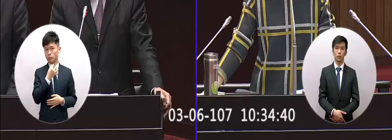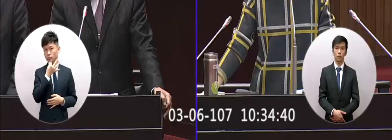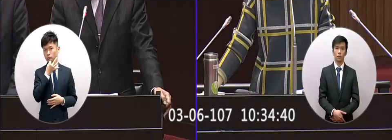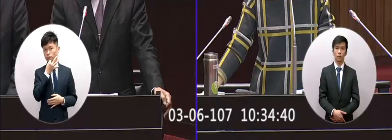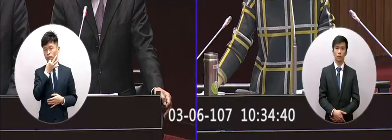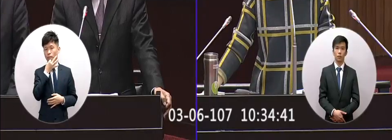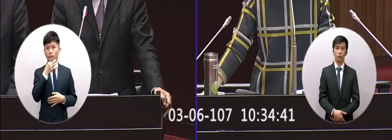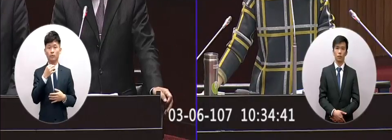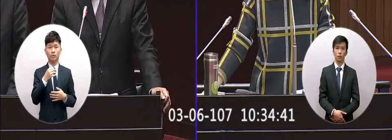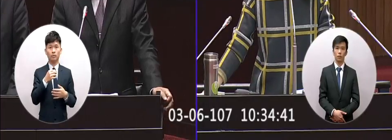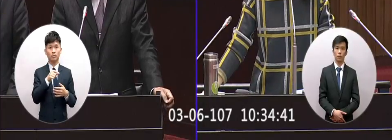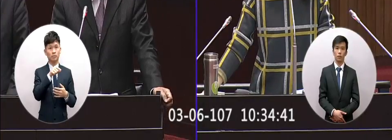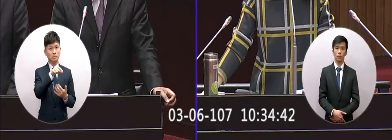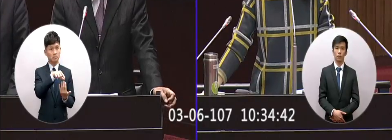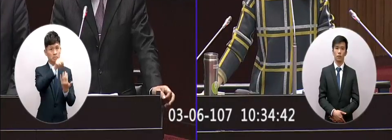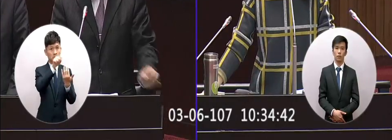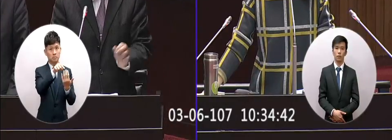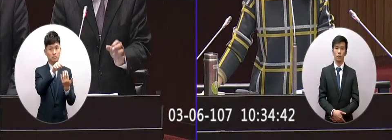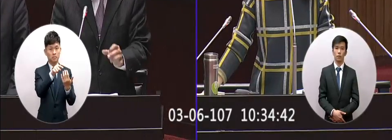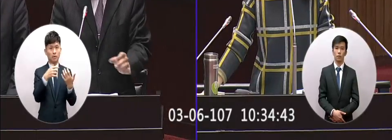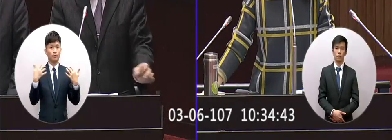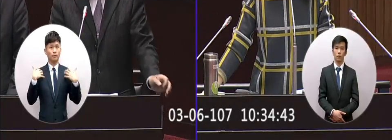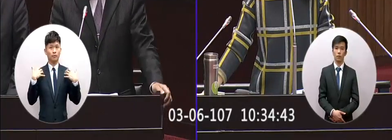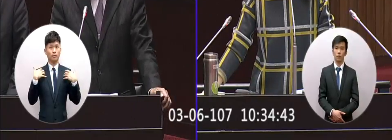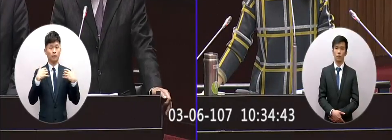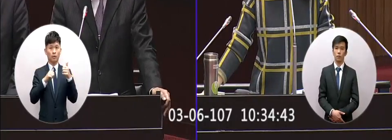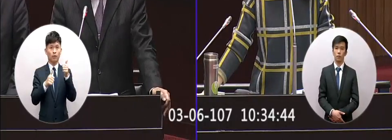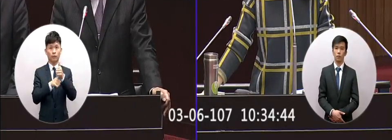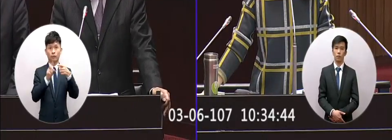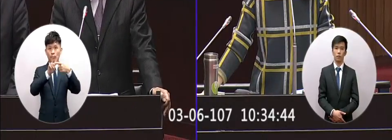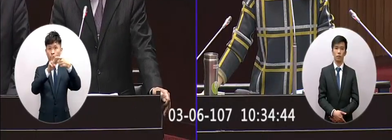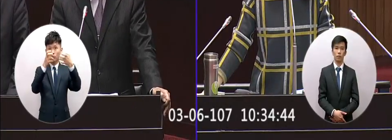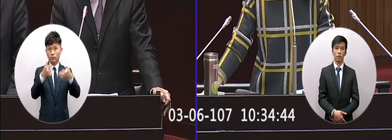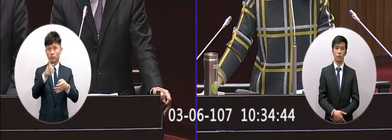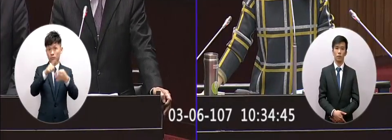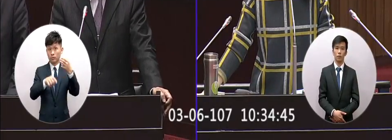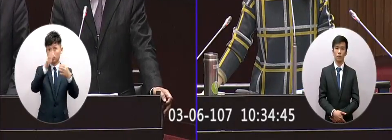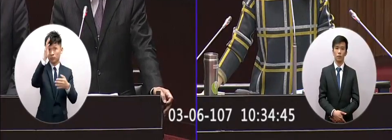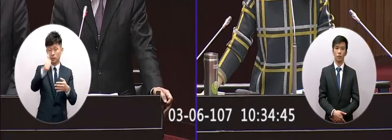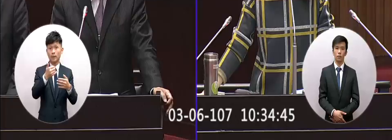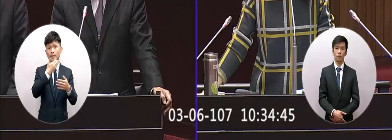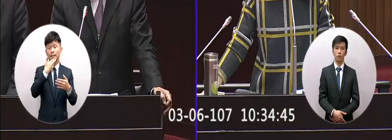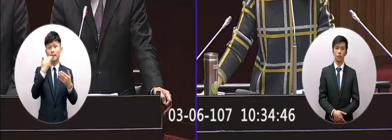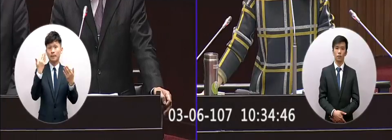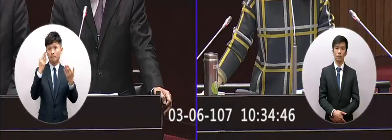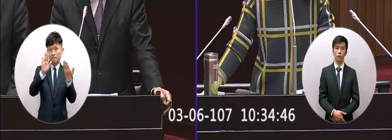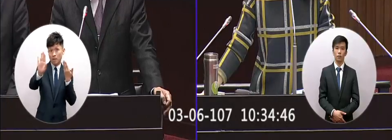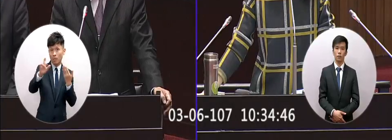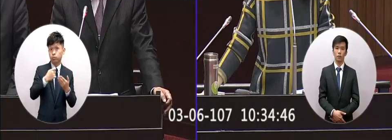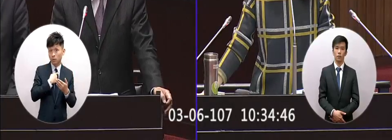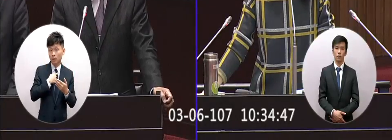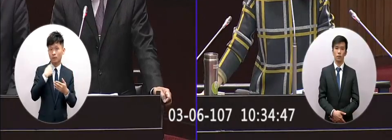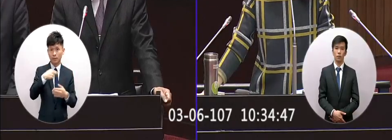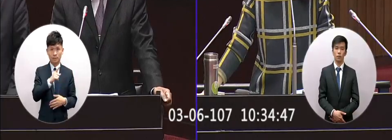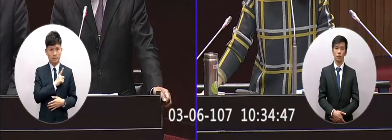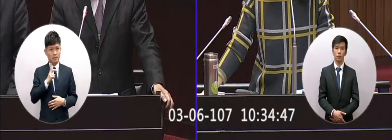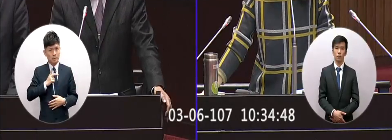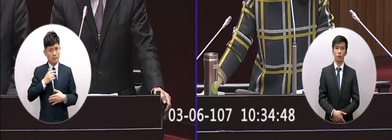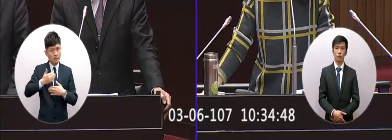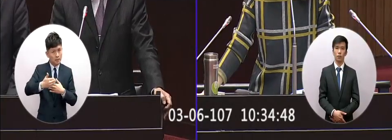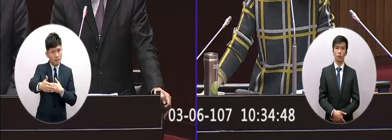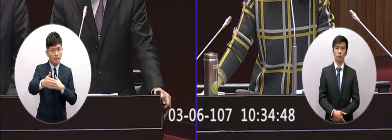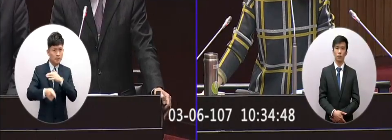的遴选委员啊是否担任董事他的副董事长哦有利益回避等等，还有兼职的程序啊，我想这一